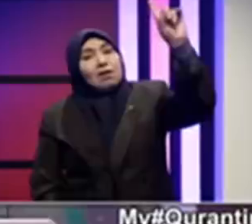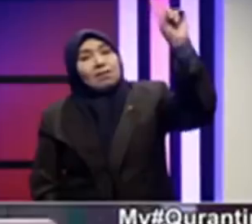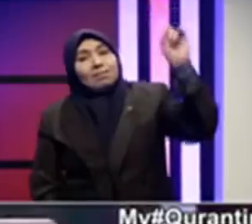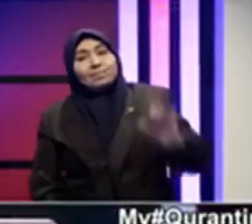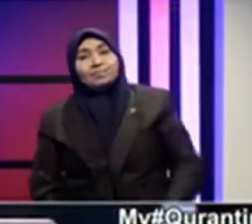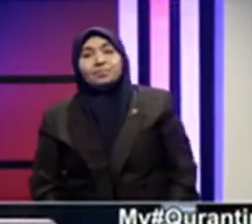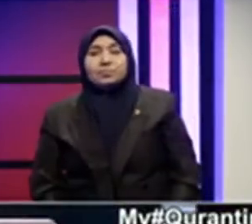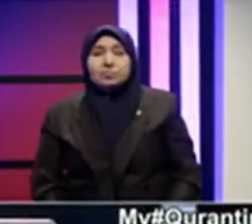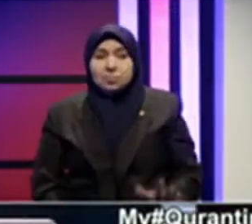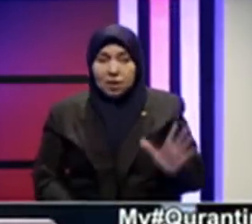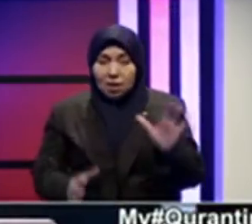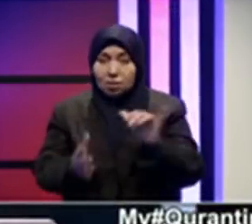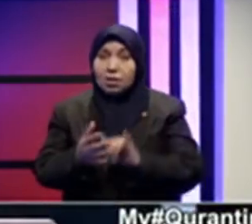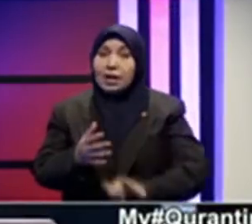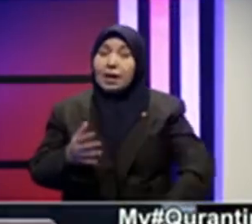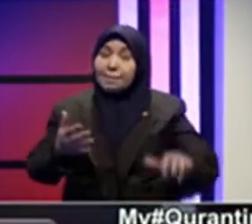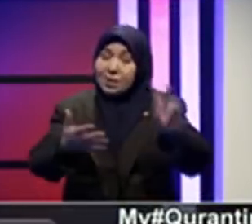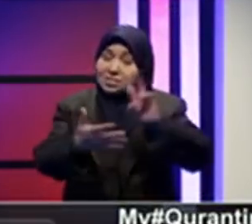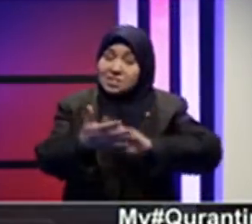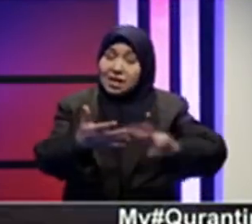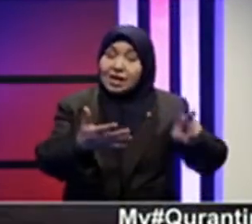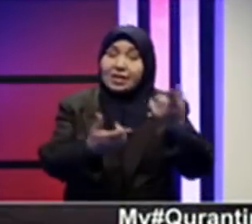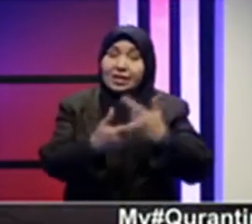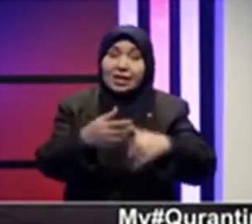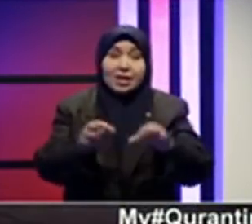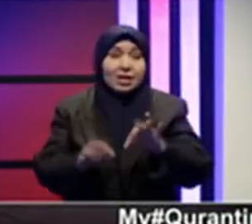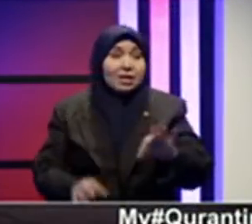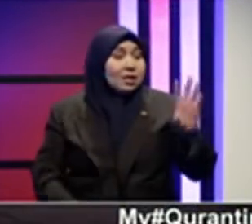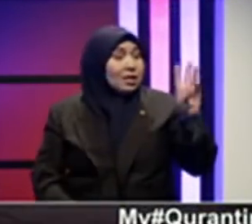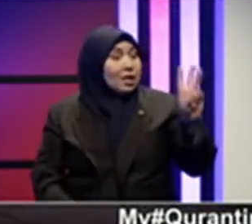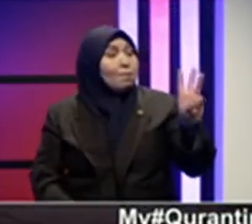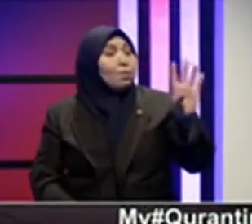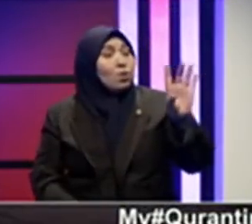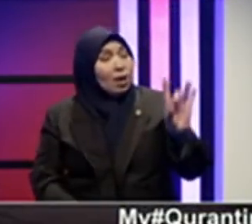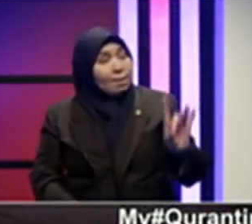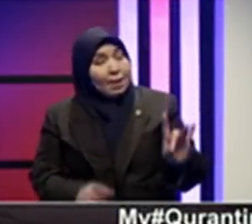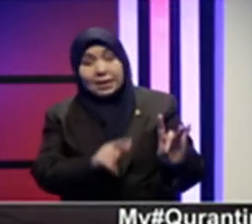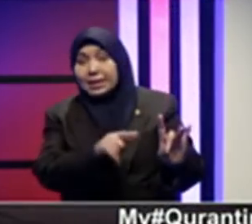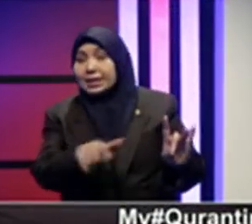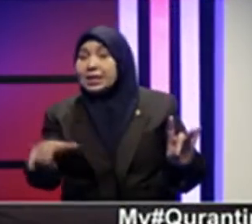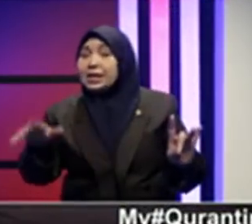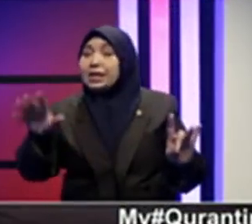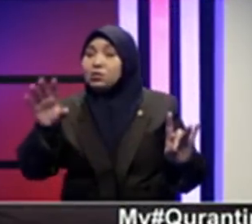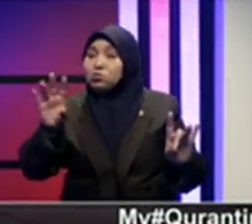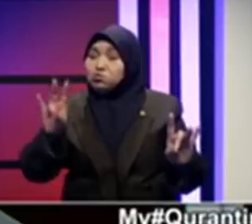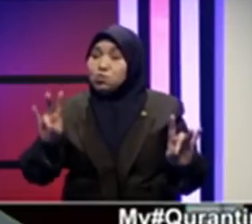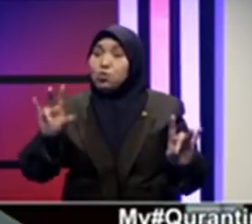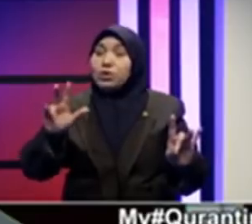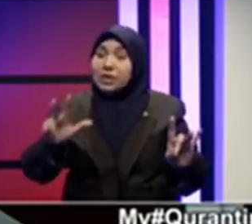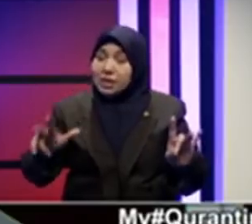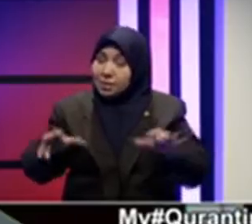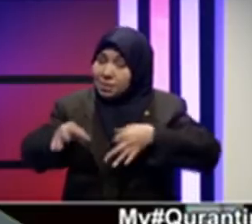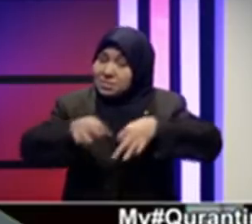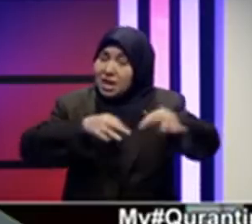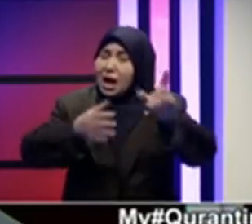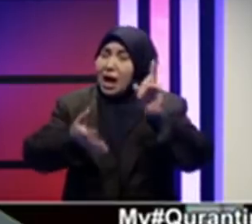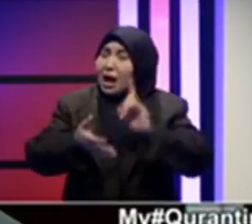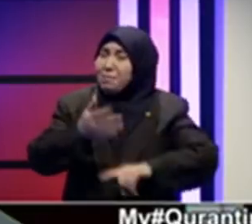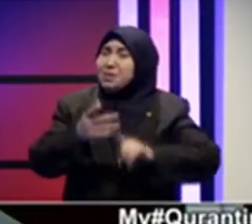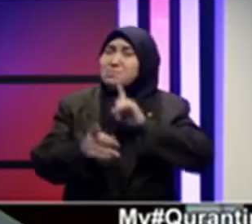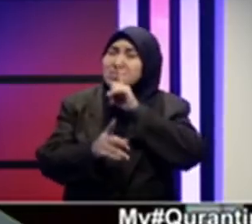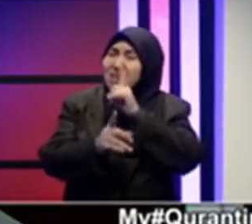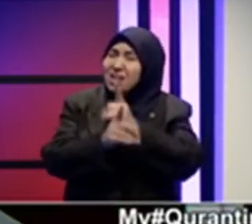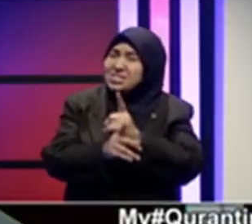العظيم. Surah Al-Azim, itulah bacaan daripada ayat yang ke-68 sehingga ayat yang ke-73 menjelaskan apakah hakikat berada